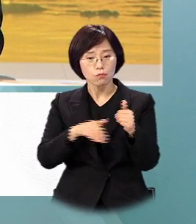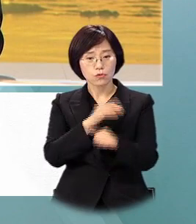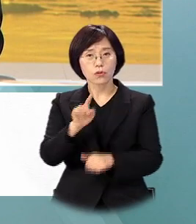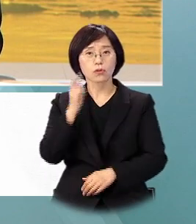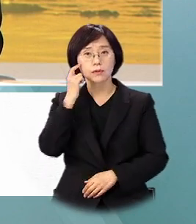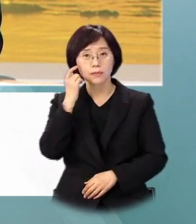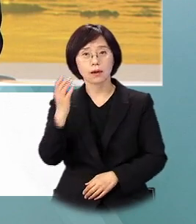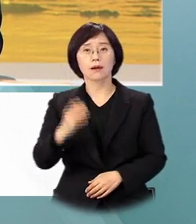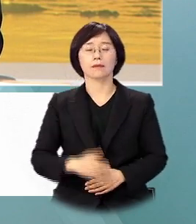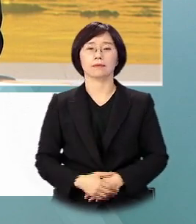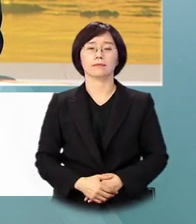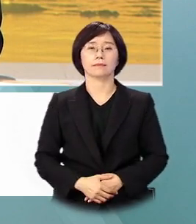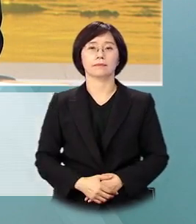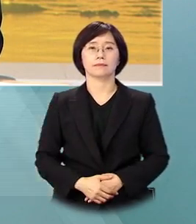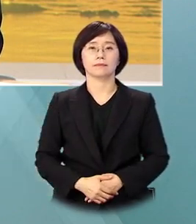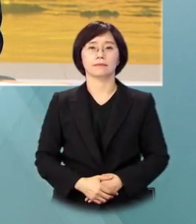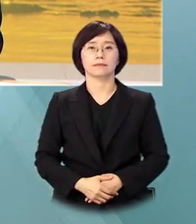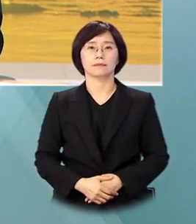분위기는 어떤가요?